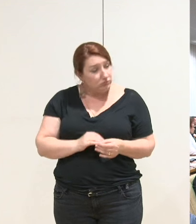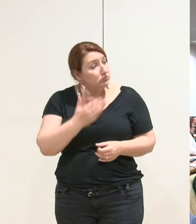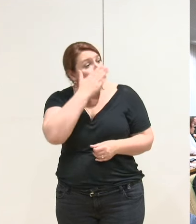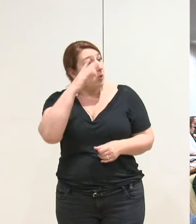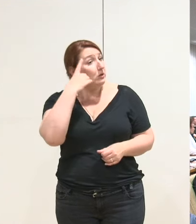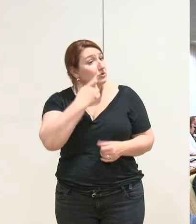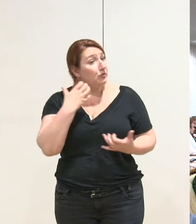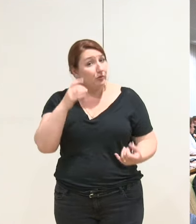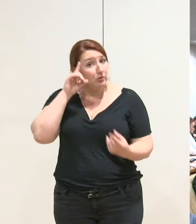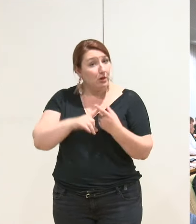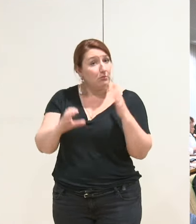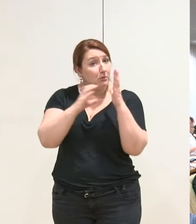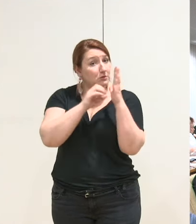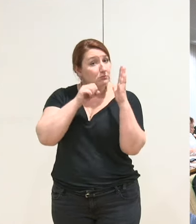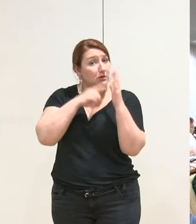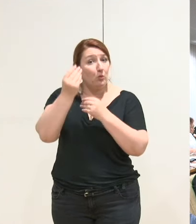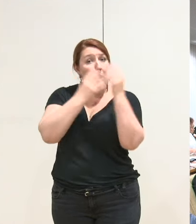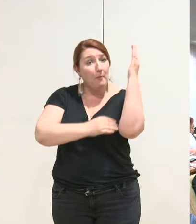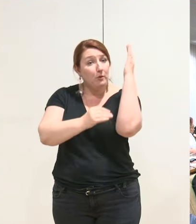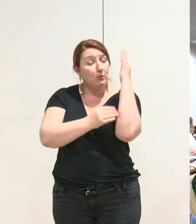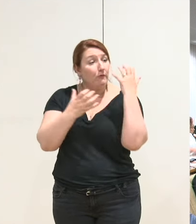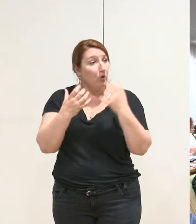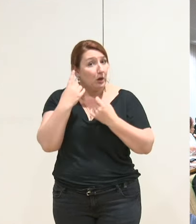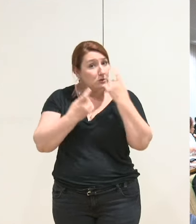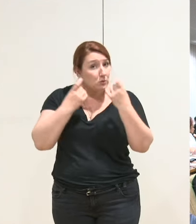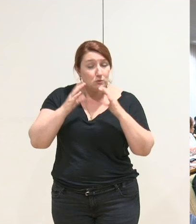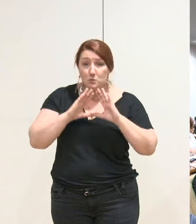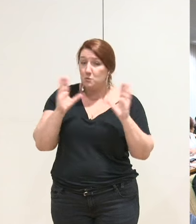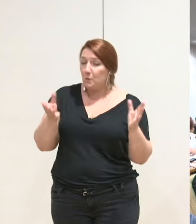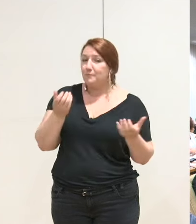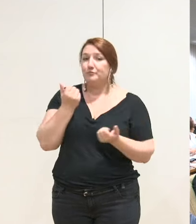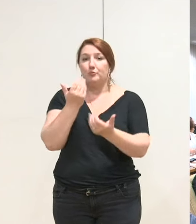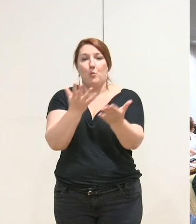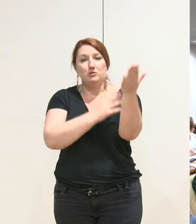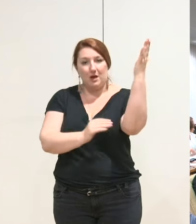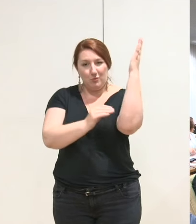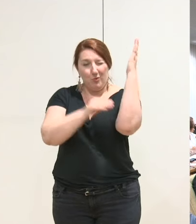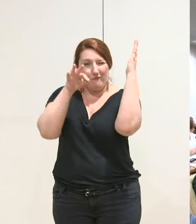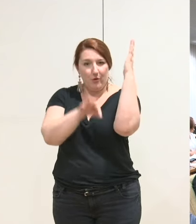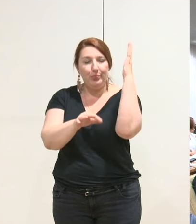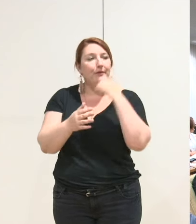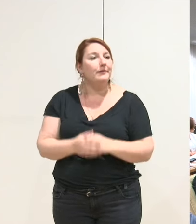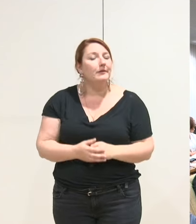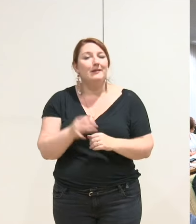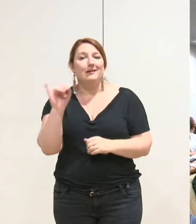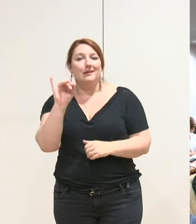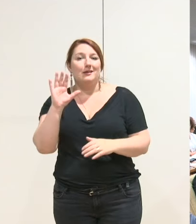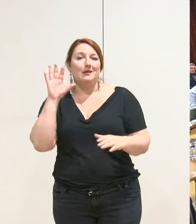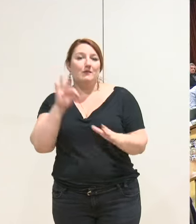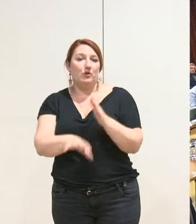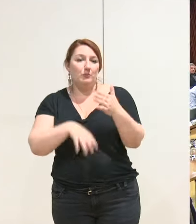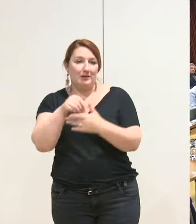questions sur cette délibération ou sur cet amendement non je mets donc l'amendement au voie qui ne prend pas part au